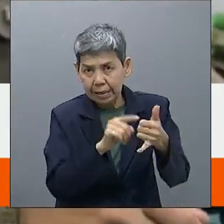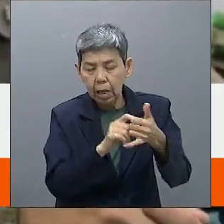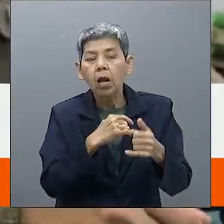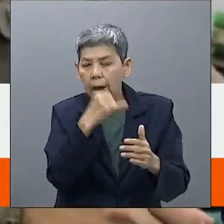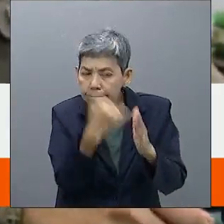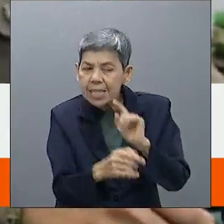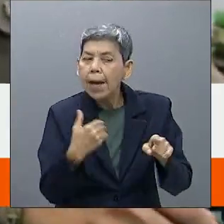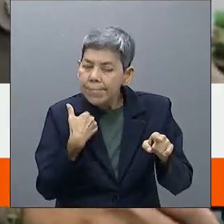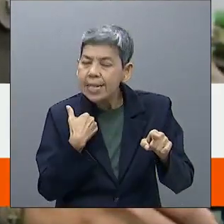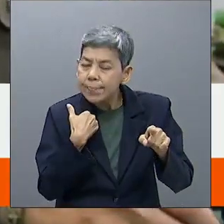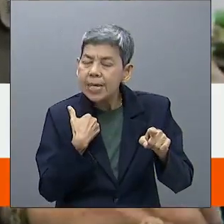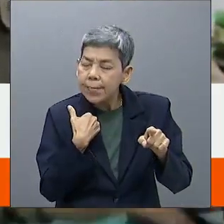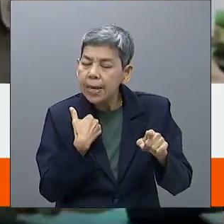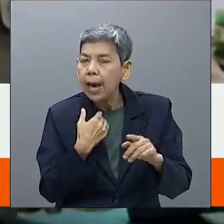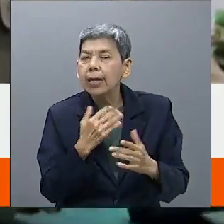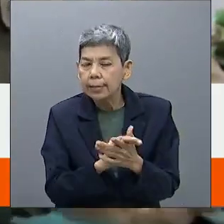าวหาคุณ